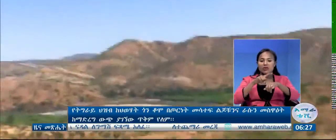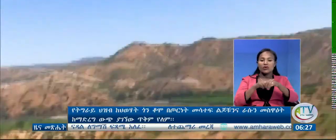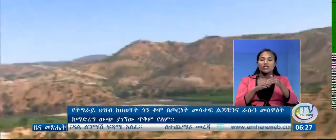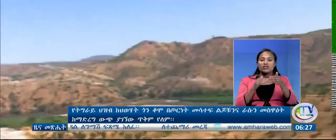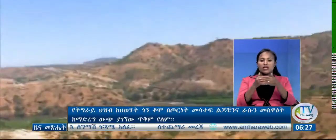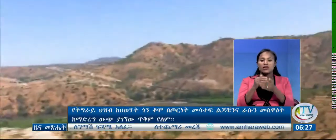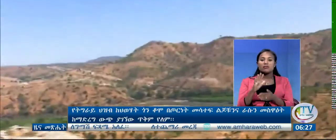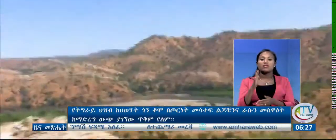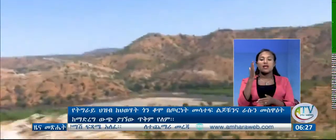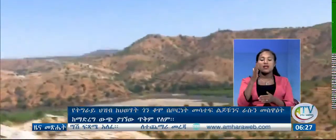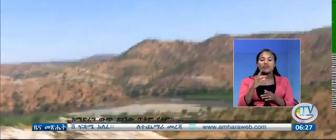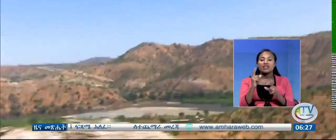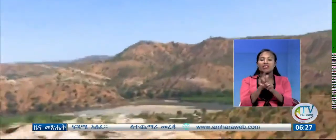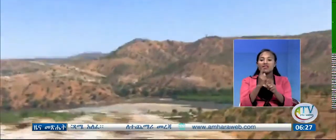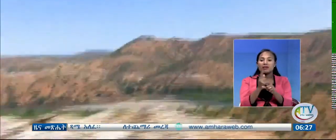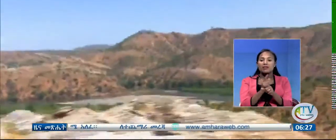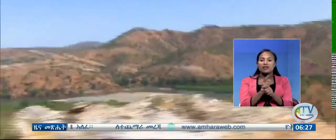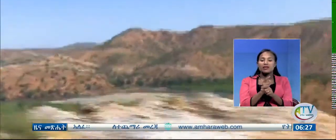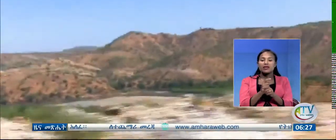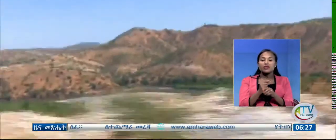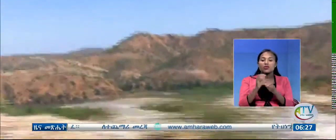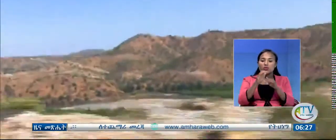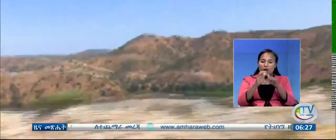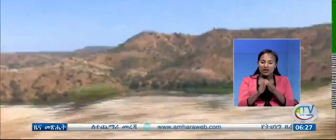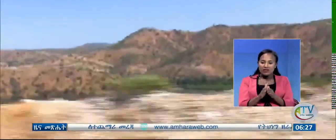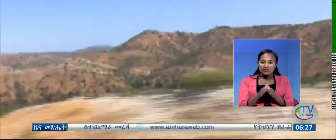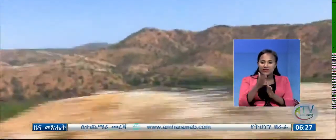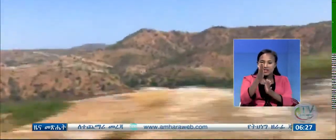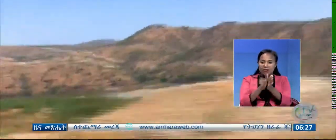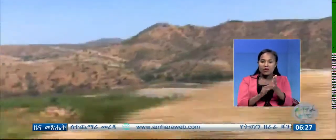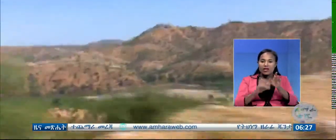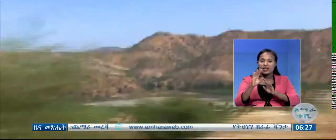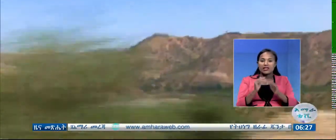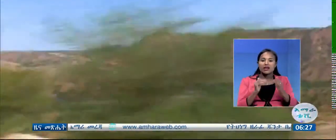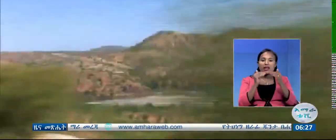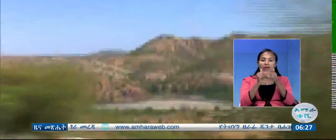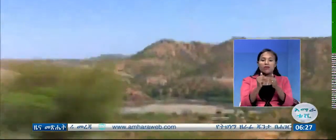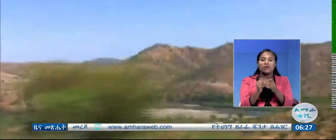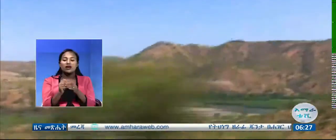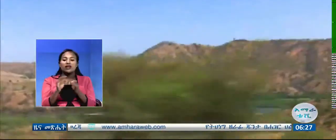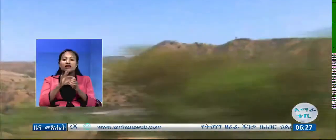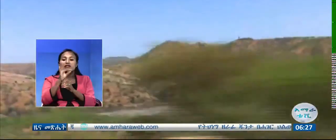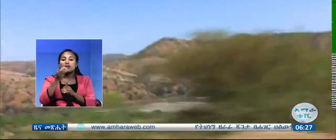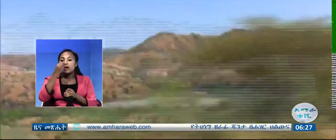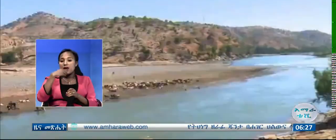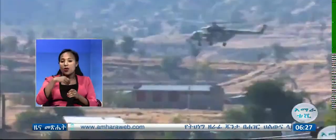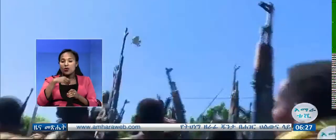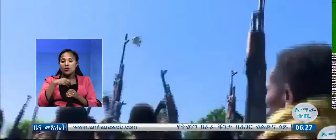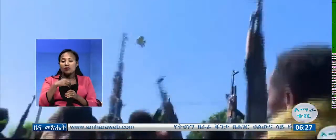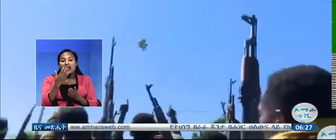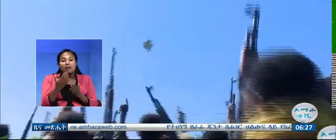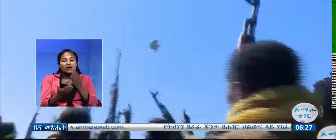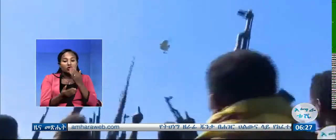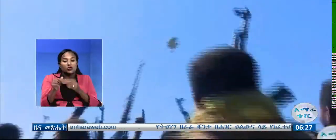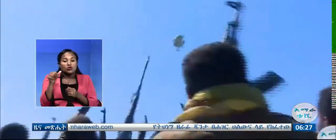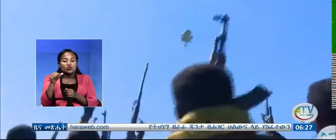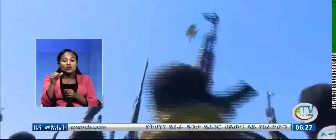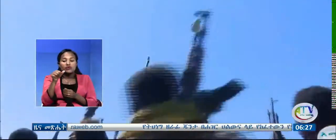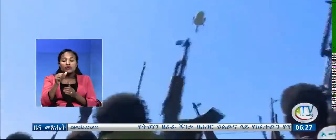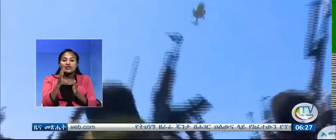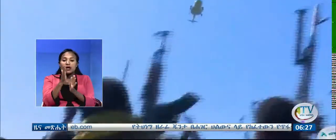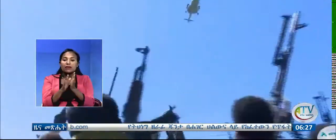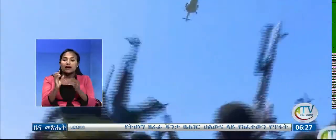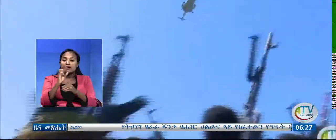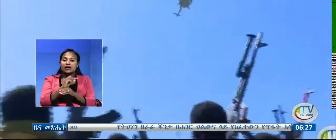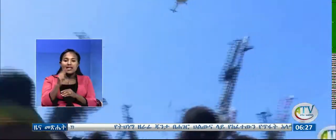የደረሰ ይመስላል። ከተፈጠረበት የቀበሮ ጉድጓድ ፍጻሜውን ሊያድርክ የተቃረበው ነፍሰ በላው ተነግ ምናልባትም የርሱ ፍጻሜ ቀን